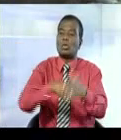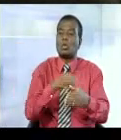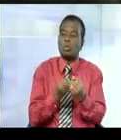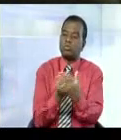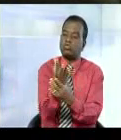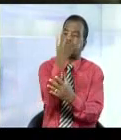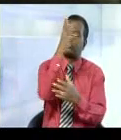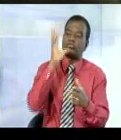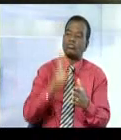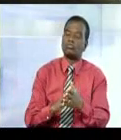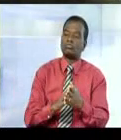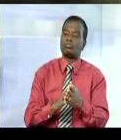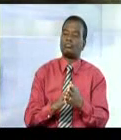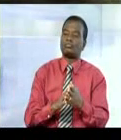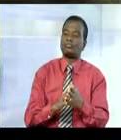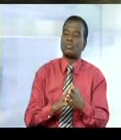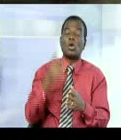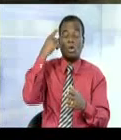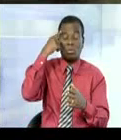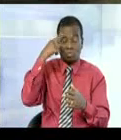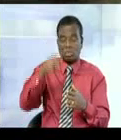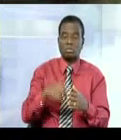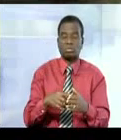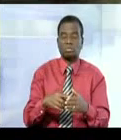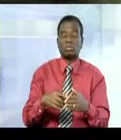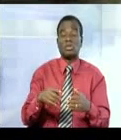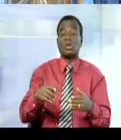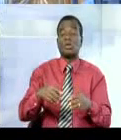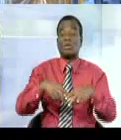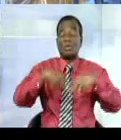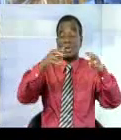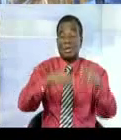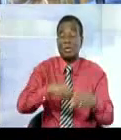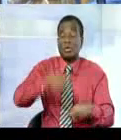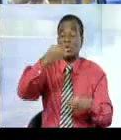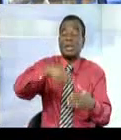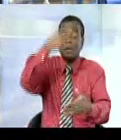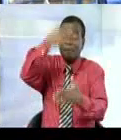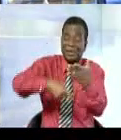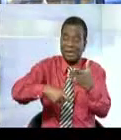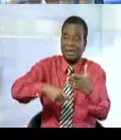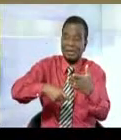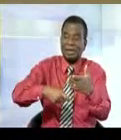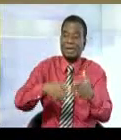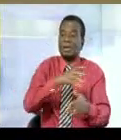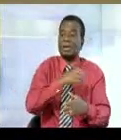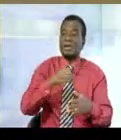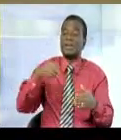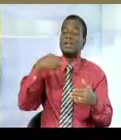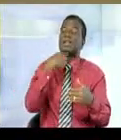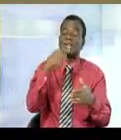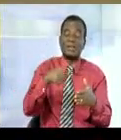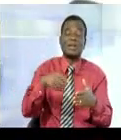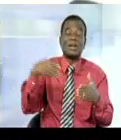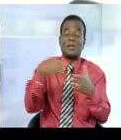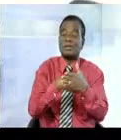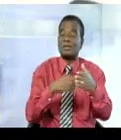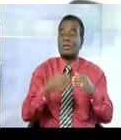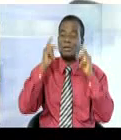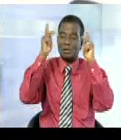magasin. Concernant les surfacturations qui auraient été organisées relativement aux prévisions budgétaires de la nouvelle PSP,